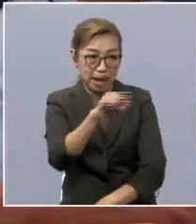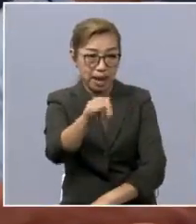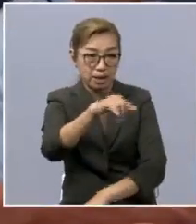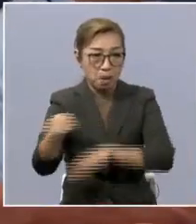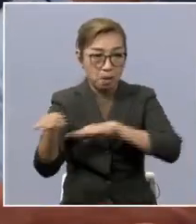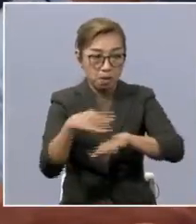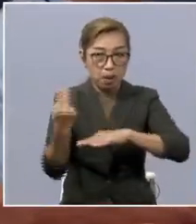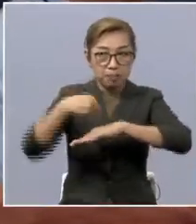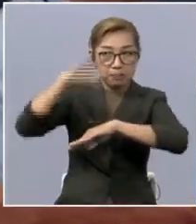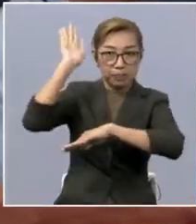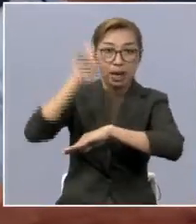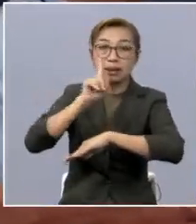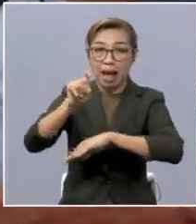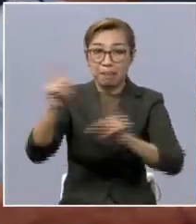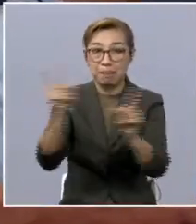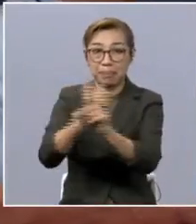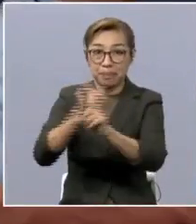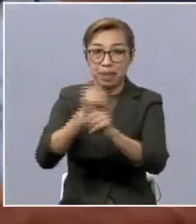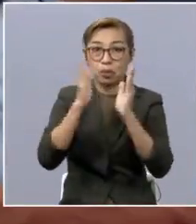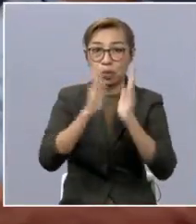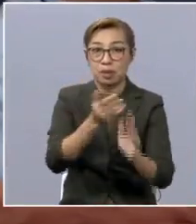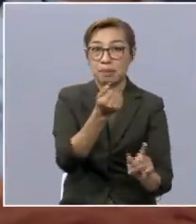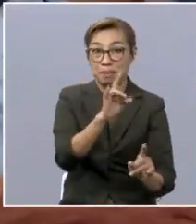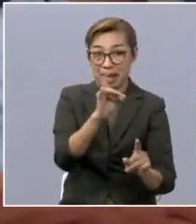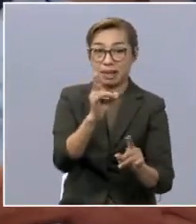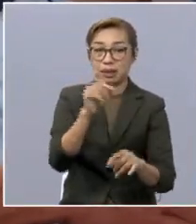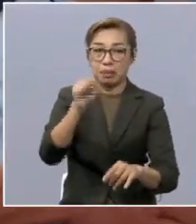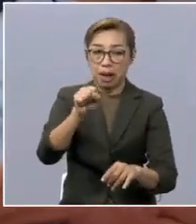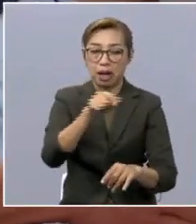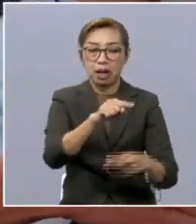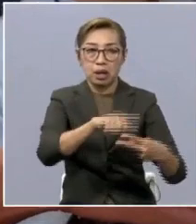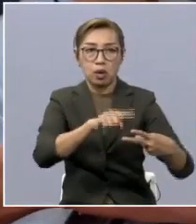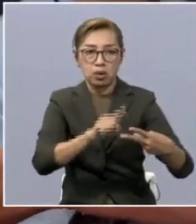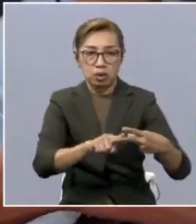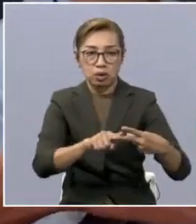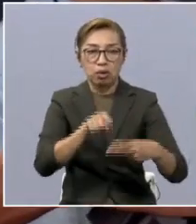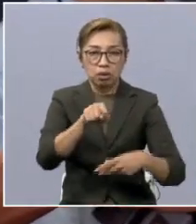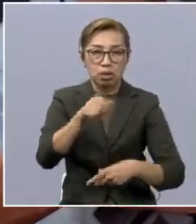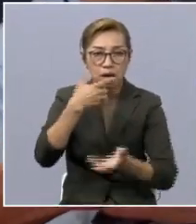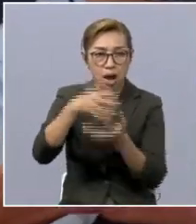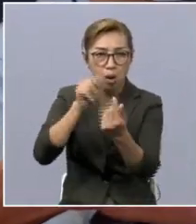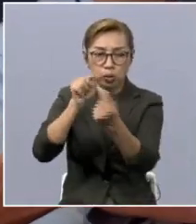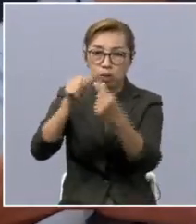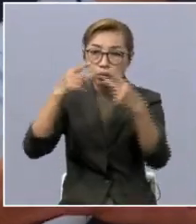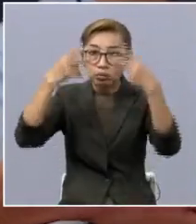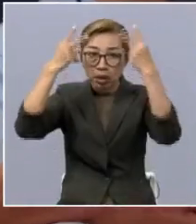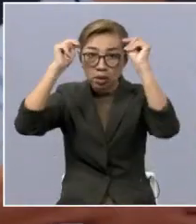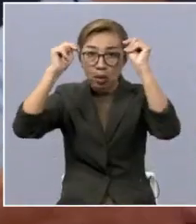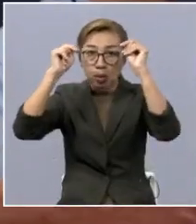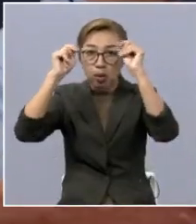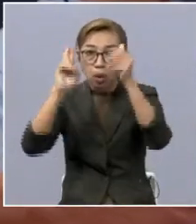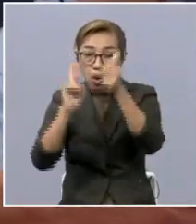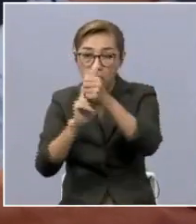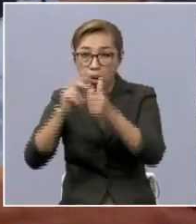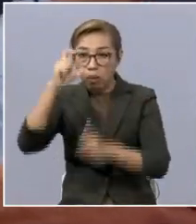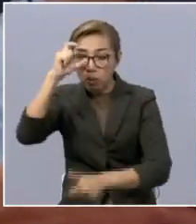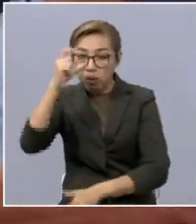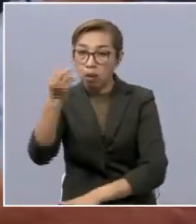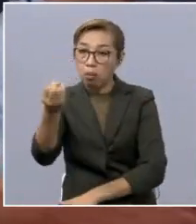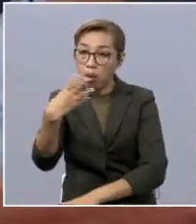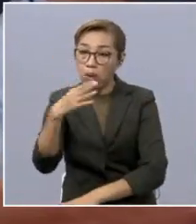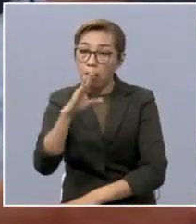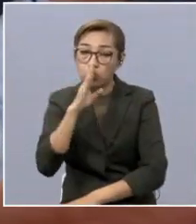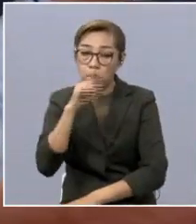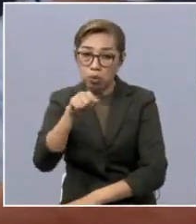ณสมคิดเองเนี่ยยังพูดถึงกรณีที่คุณวิษณุเครืองามรองนายกระบุว่าประเด็นถ้าเกิดองค์ประชุมไม่ครบหรือสภา